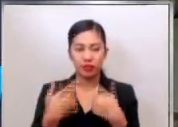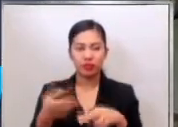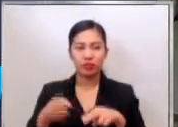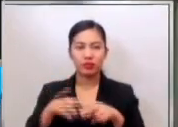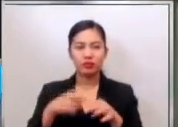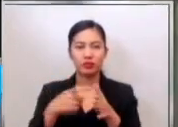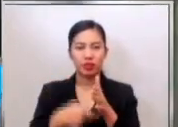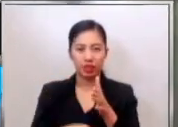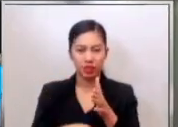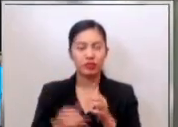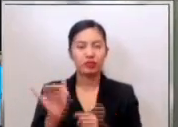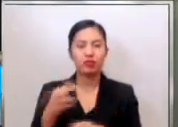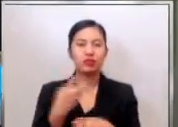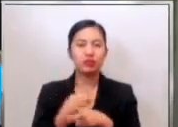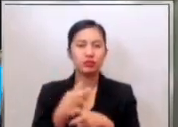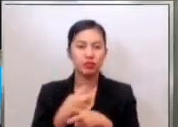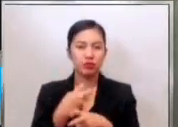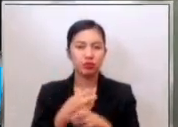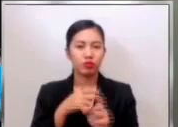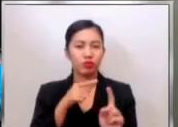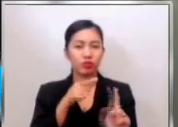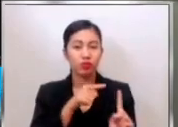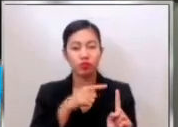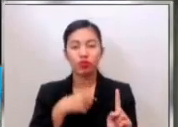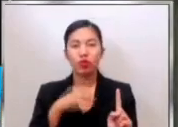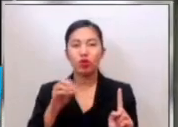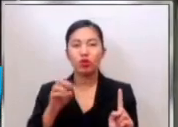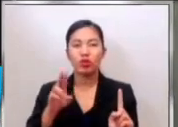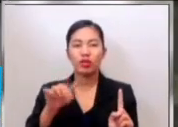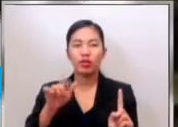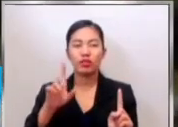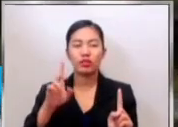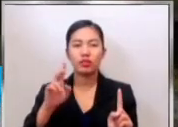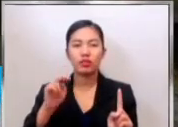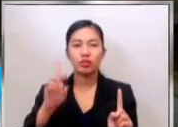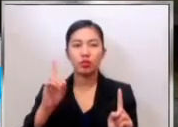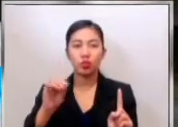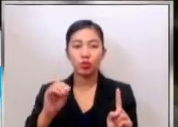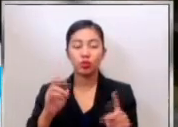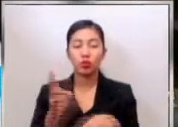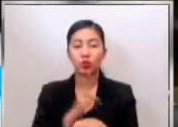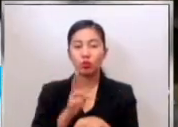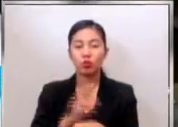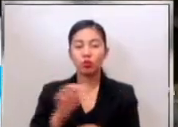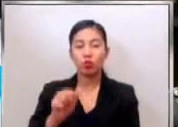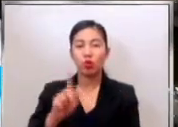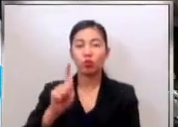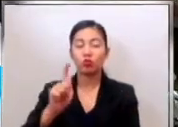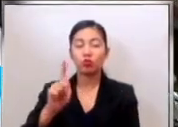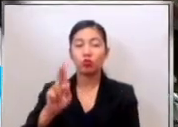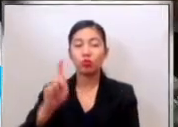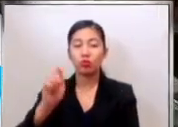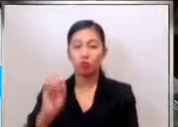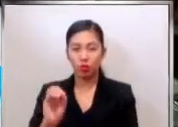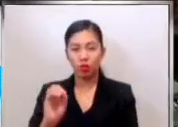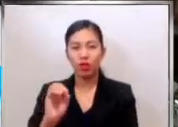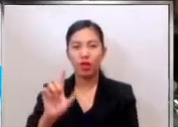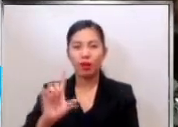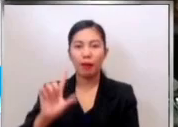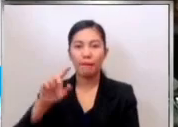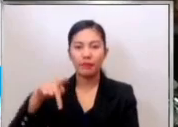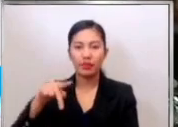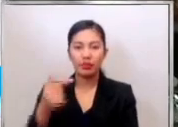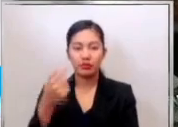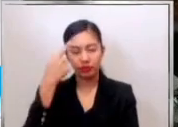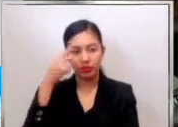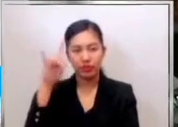kay Orlando na gumagamit ng auto LPG para sa kanyang taxi. Bago mag-pandemic, nasa 2,500 pesos daw ang